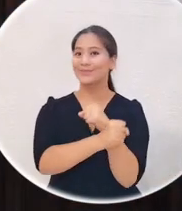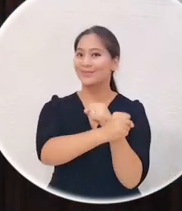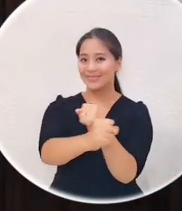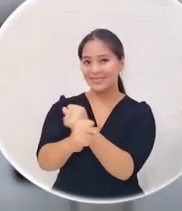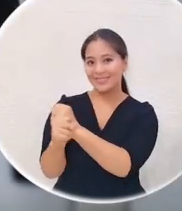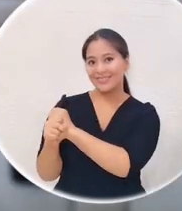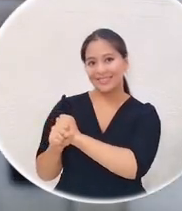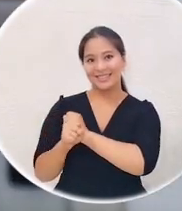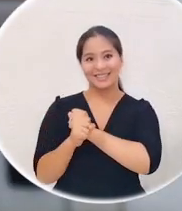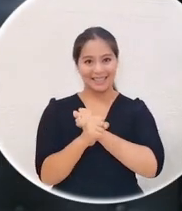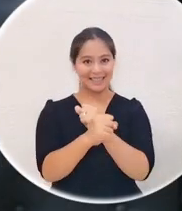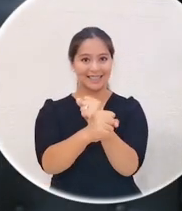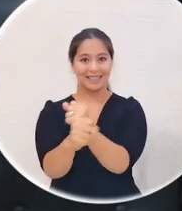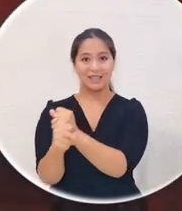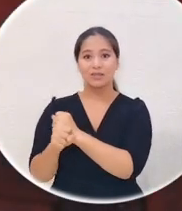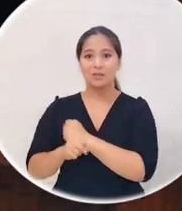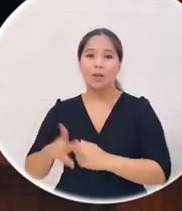พื่อความปลอดภัย